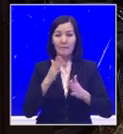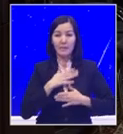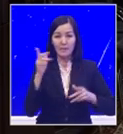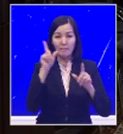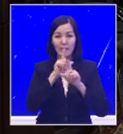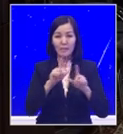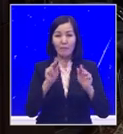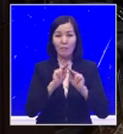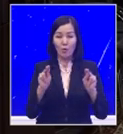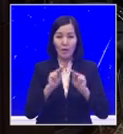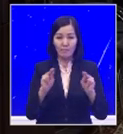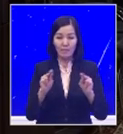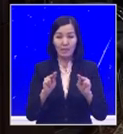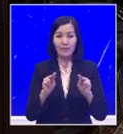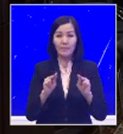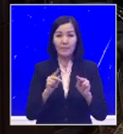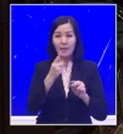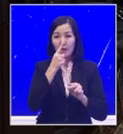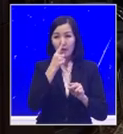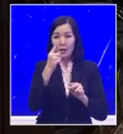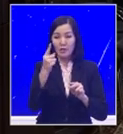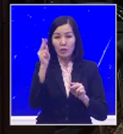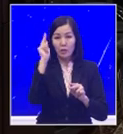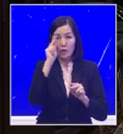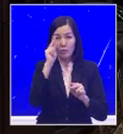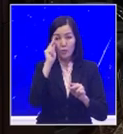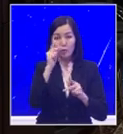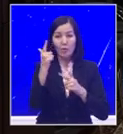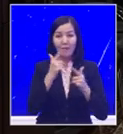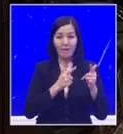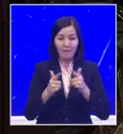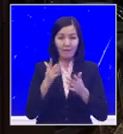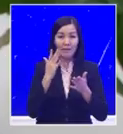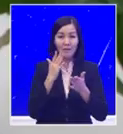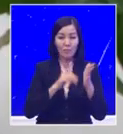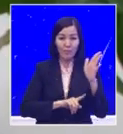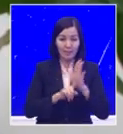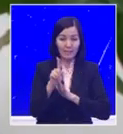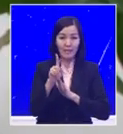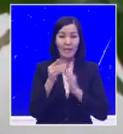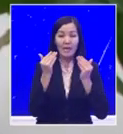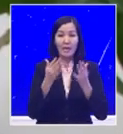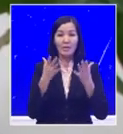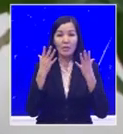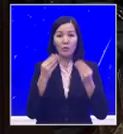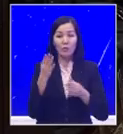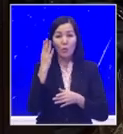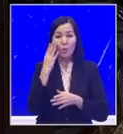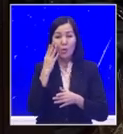мектеп мұғалімдері, яғни осы қашықтықтан оқытуға дайындық үстінде. Қазіргі кезде біз өзіміздің